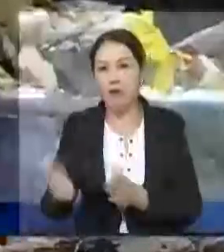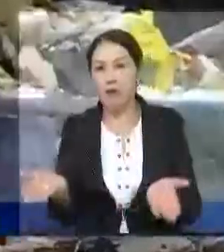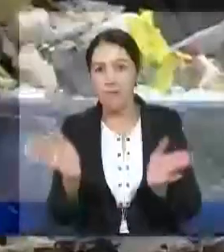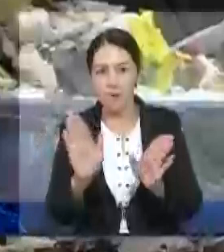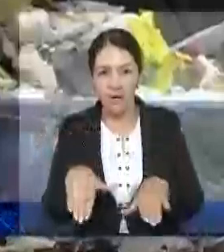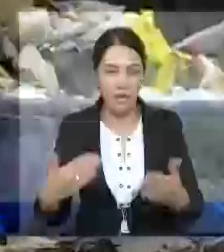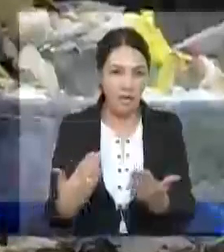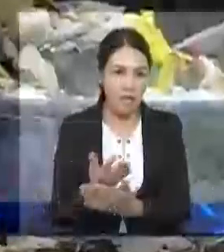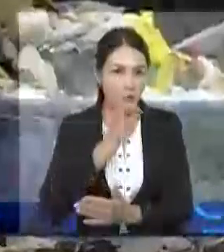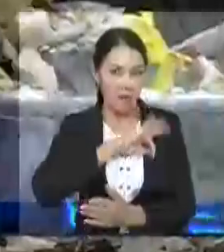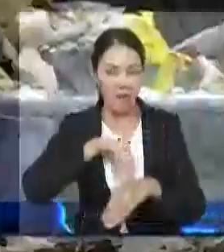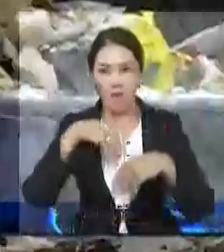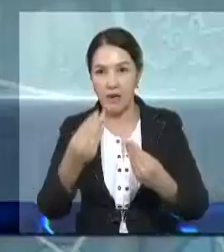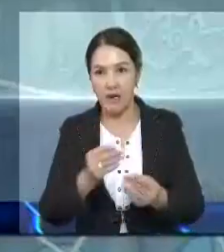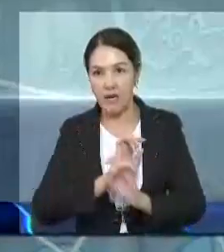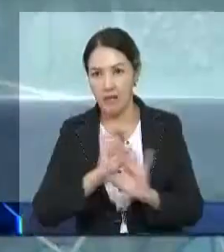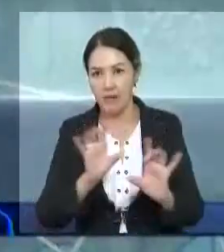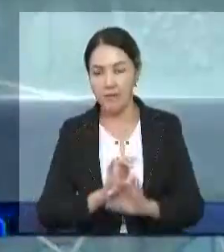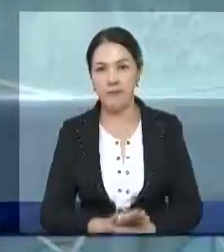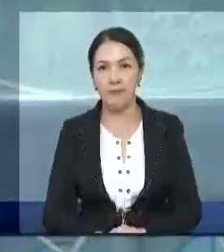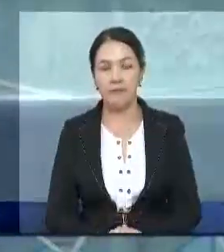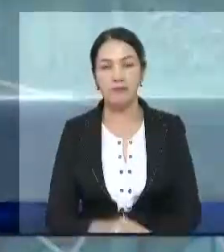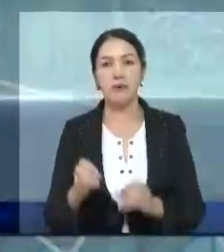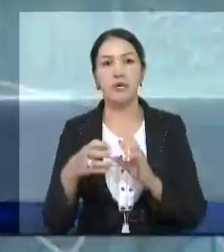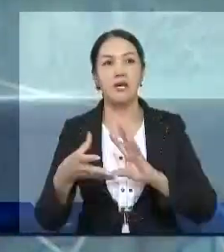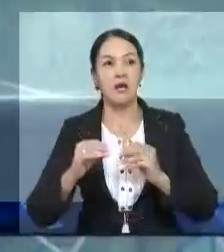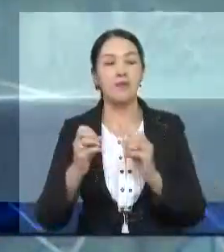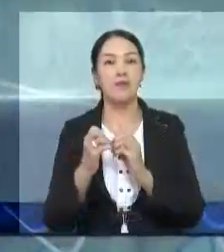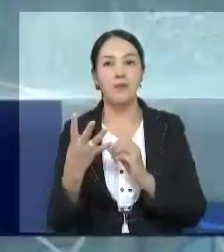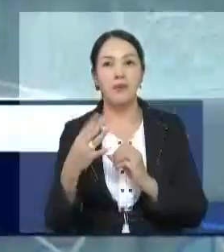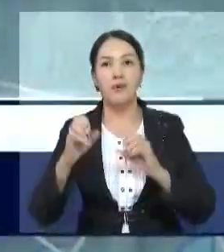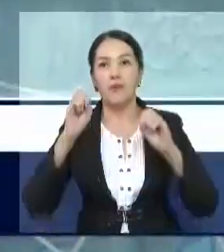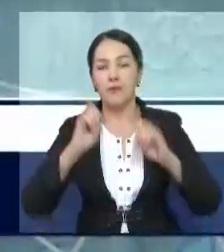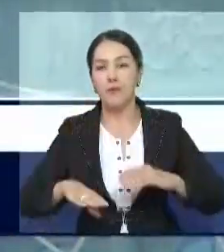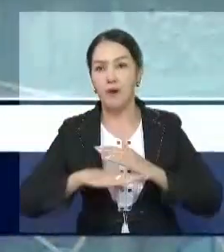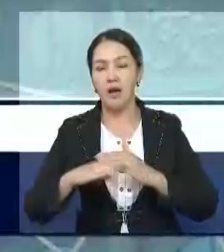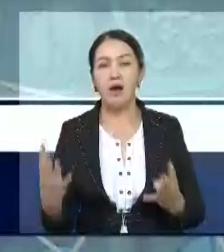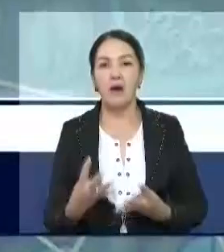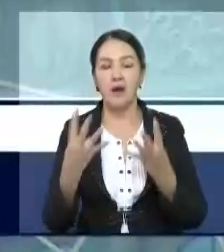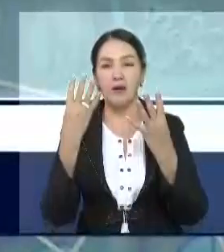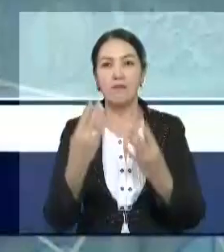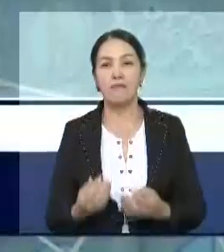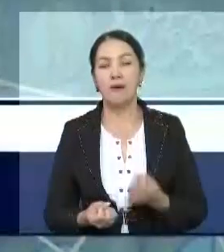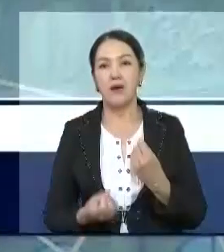жабылып, жаңасы пайдалануға берілетінін айтады. Жалпы бізге 14 қоқыстың өртенуі анық